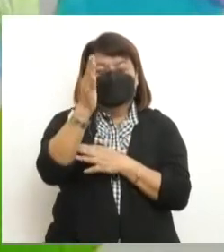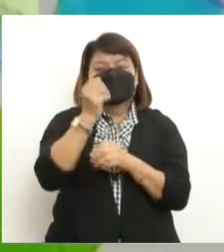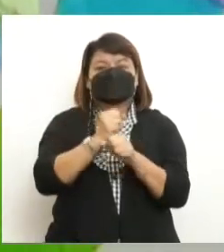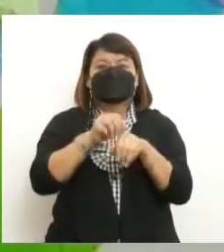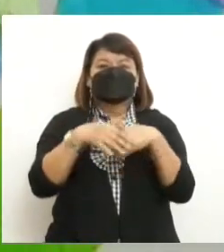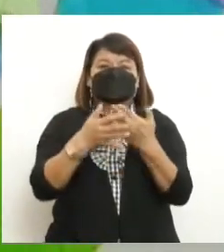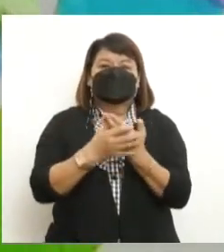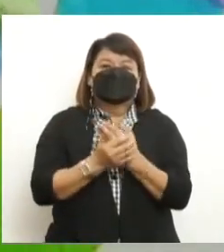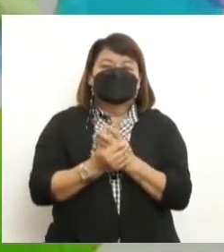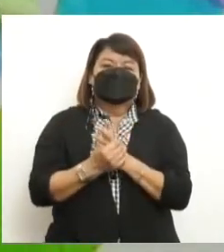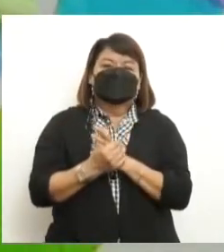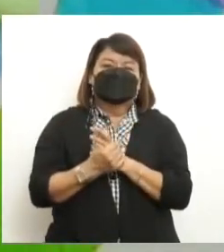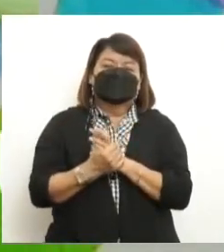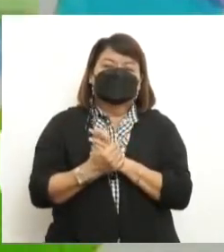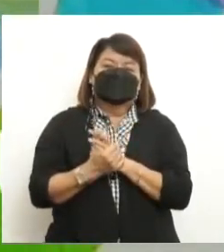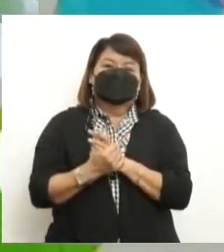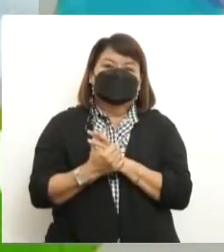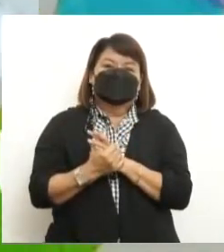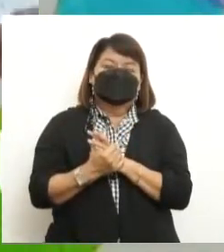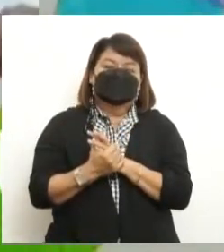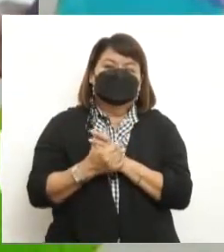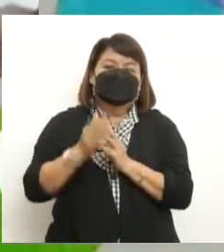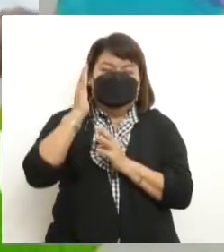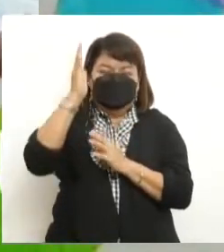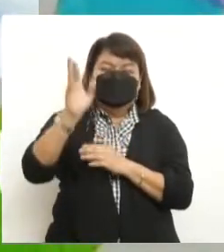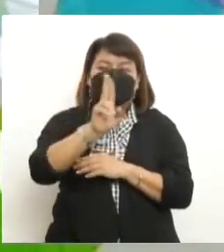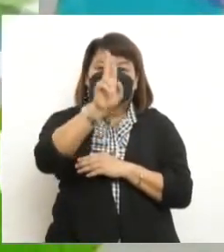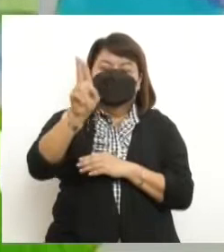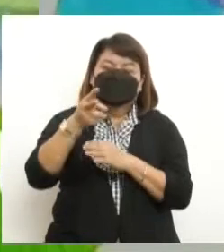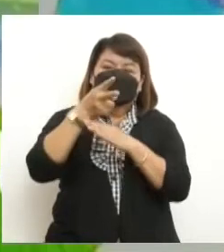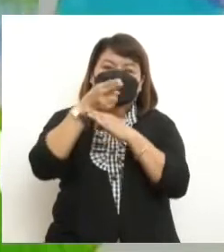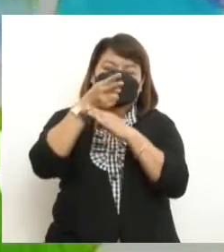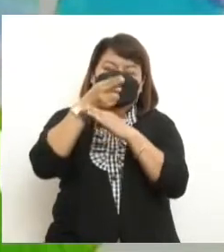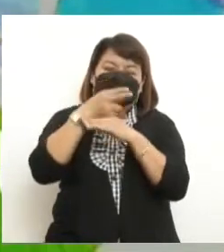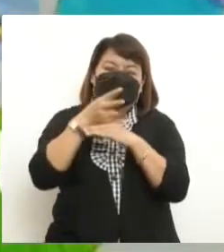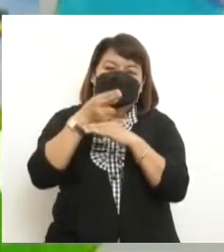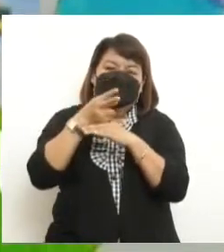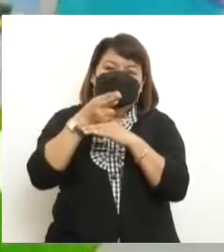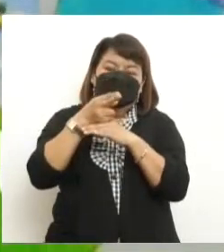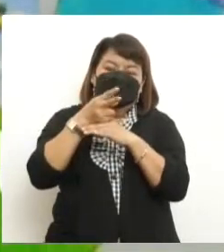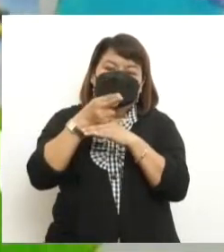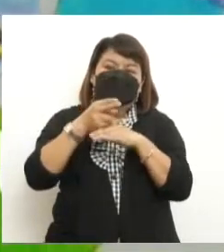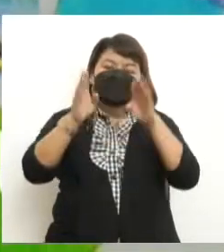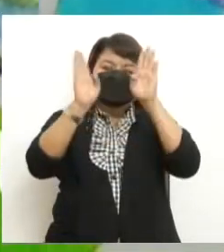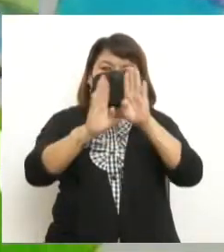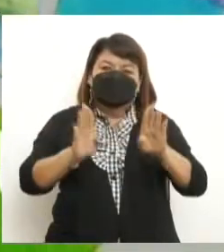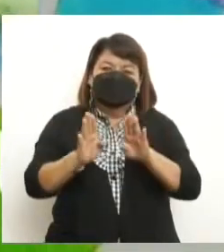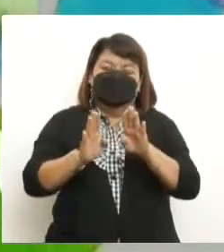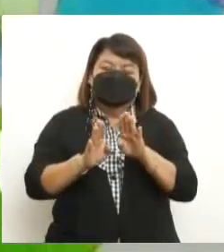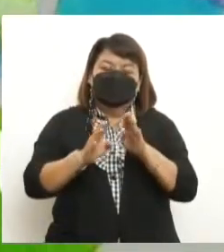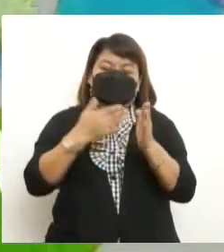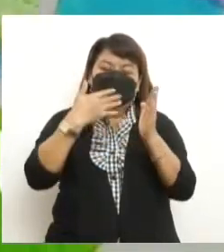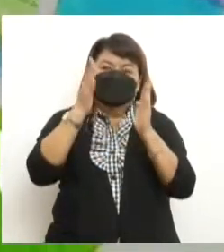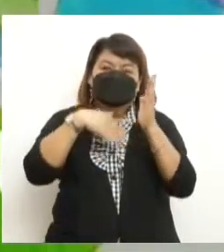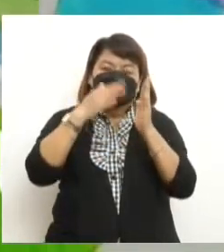อคะ คุณติ๊กก็จะใช้กรรไกรนะคะใช้กรรไกรปลายมนอย่างนี้นะคะตัดตามรูปทรงที่เราระบายสี